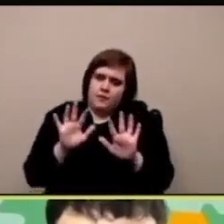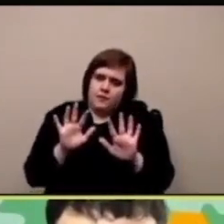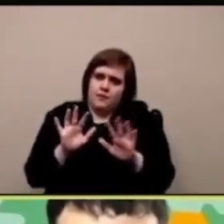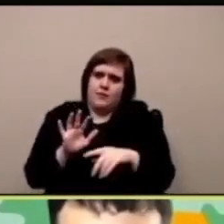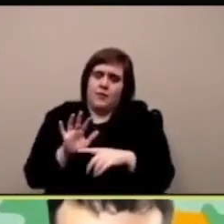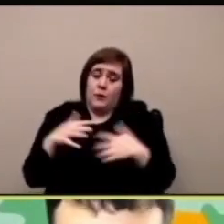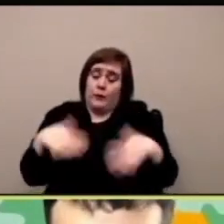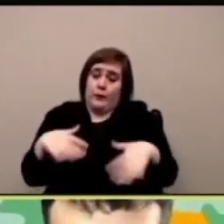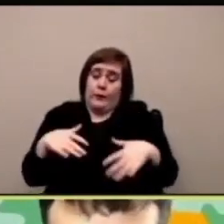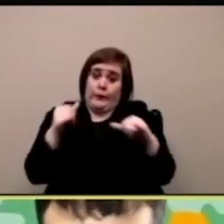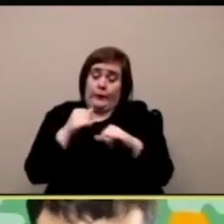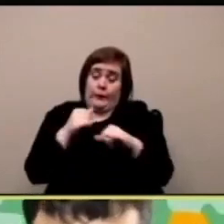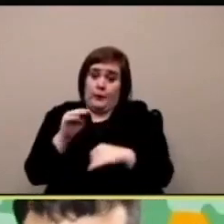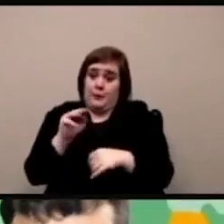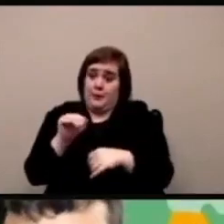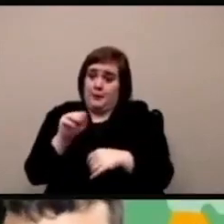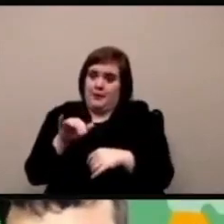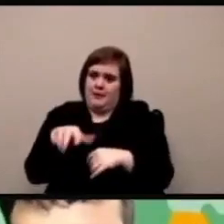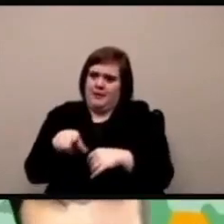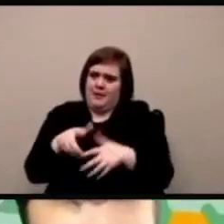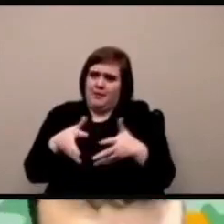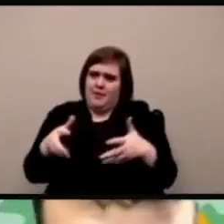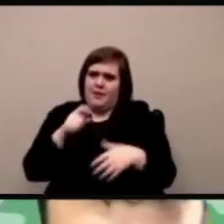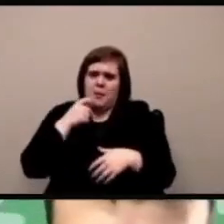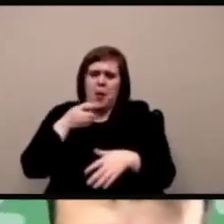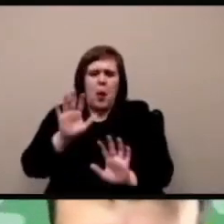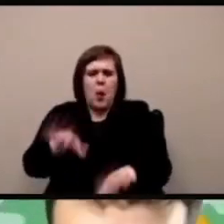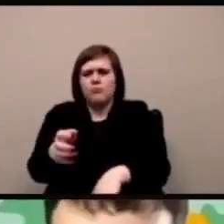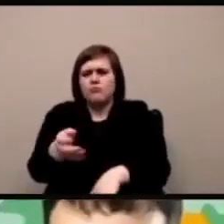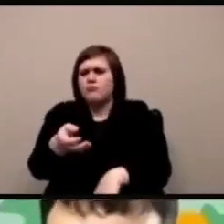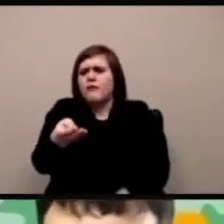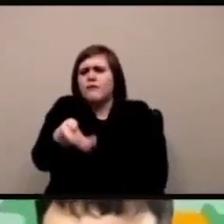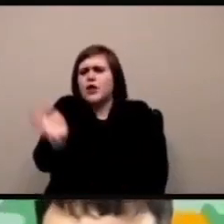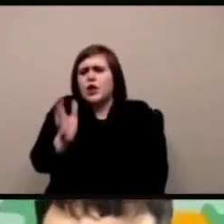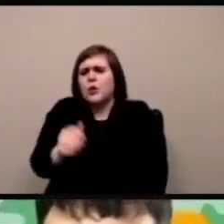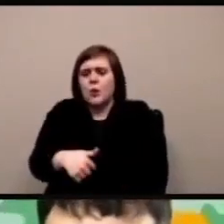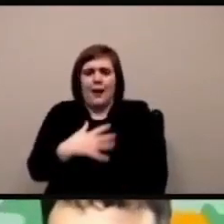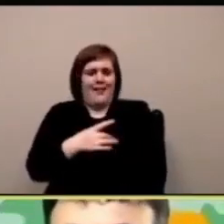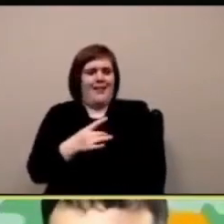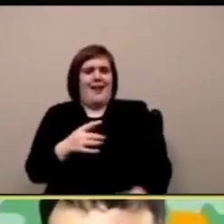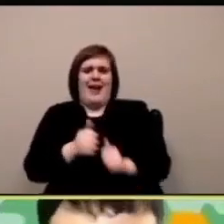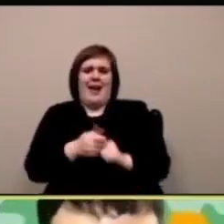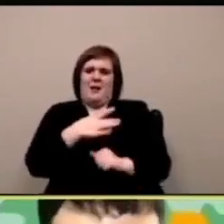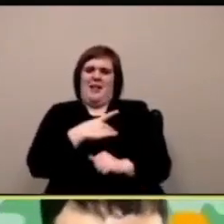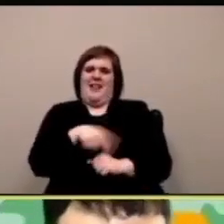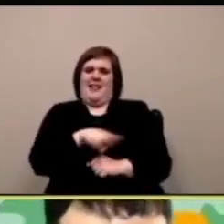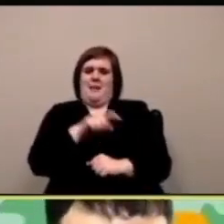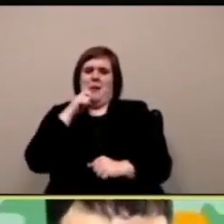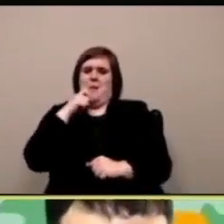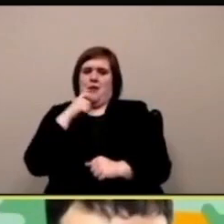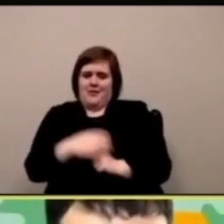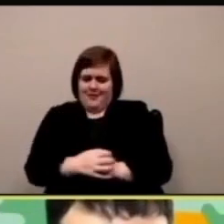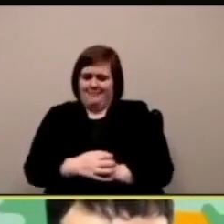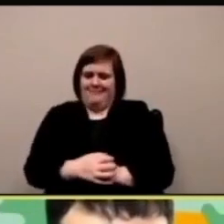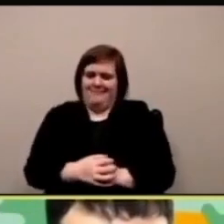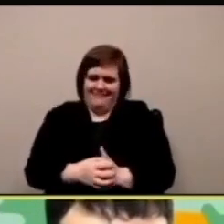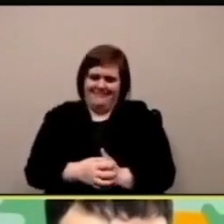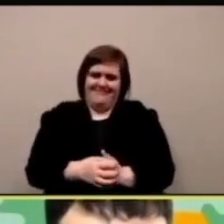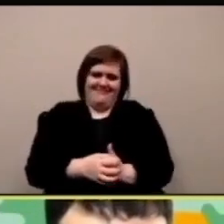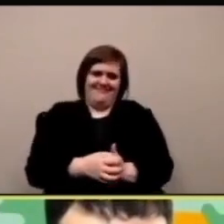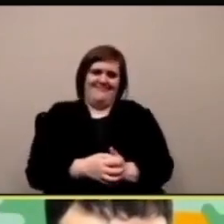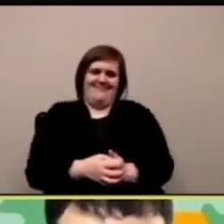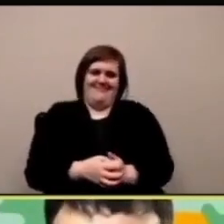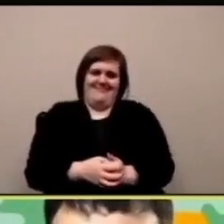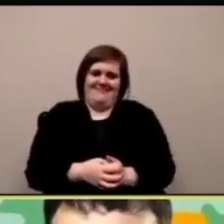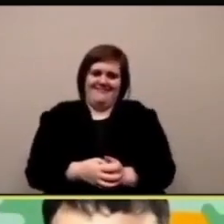皆様にこのテストだけを見せていますはいすごくあのリンゴの数が多いですね